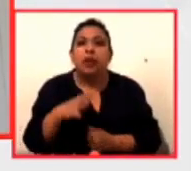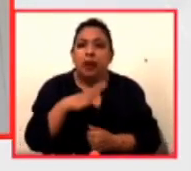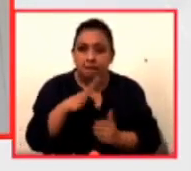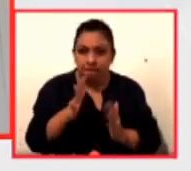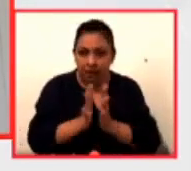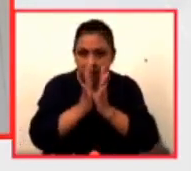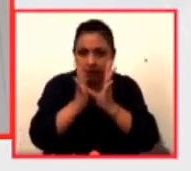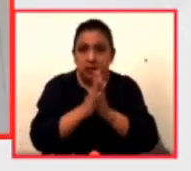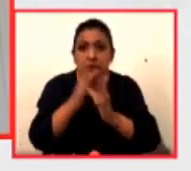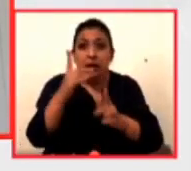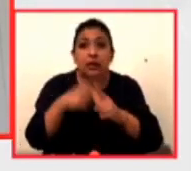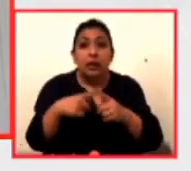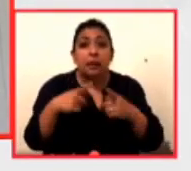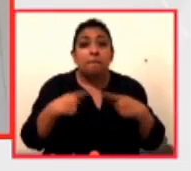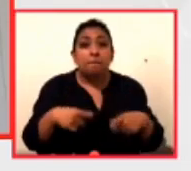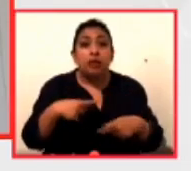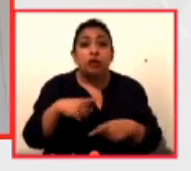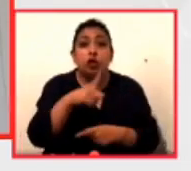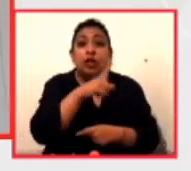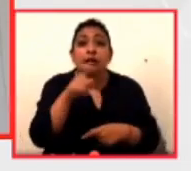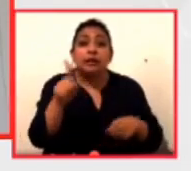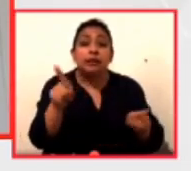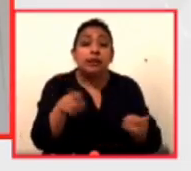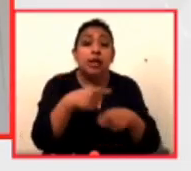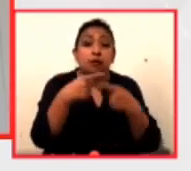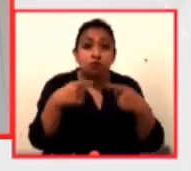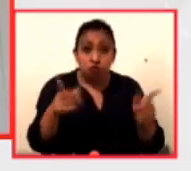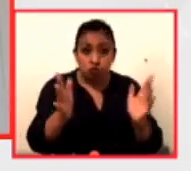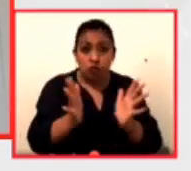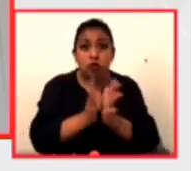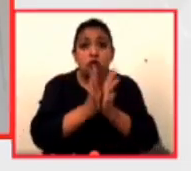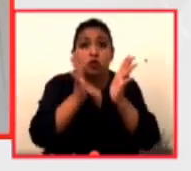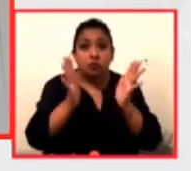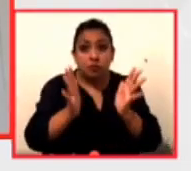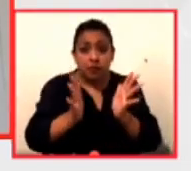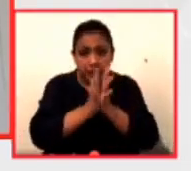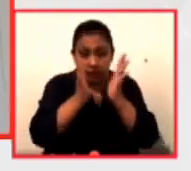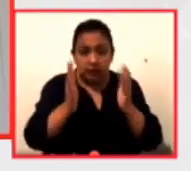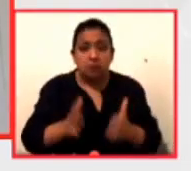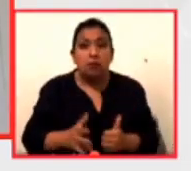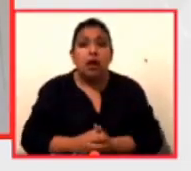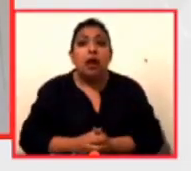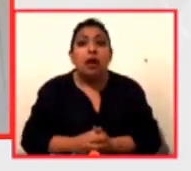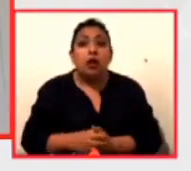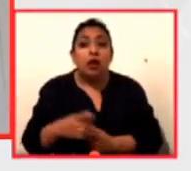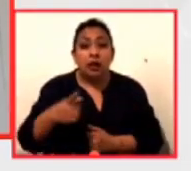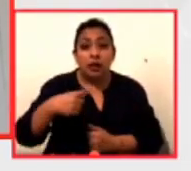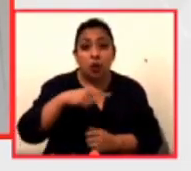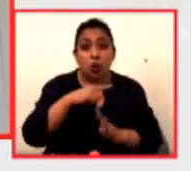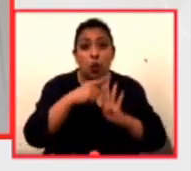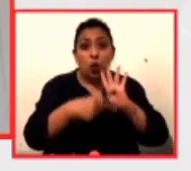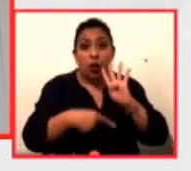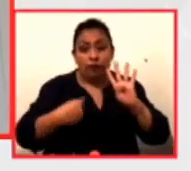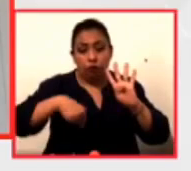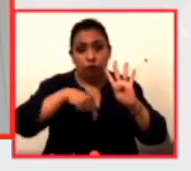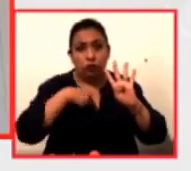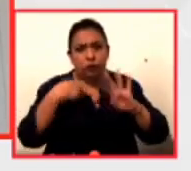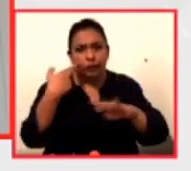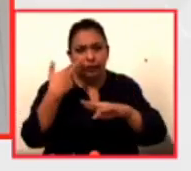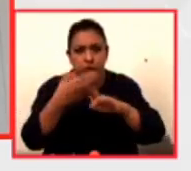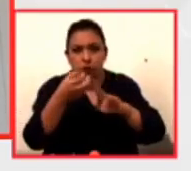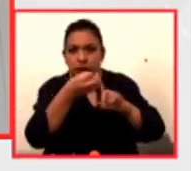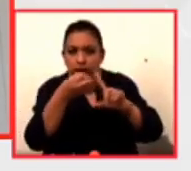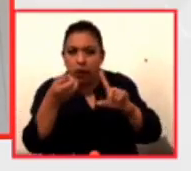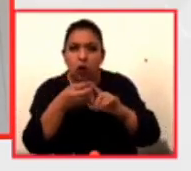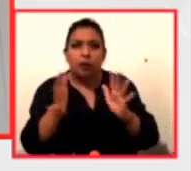100 participants très exactement plus particulièrement nous étions 4 musiciens de l'orchestre en